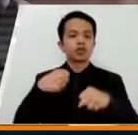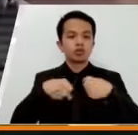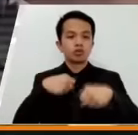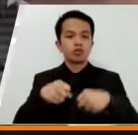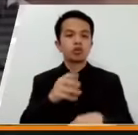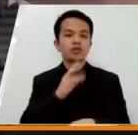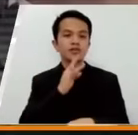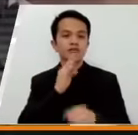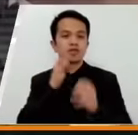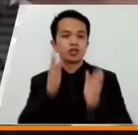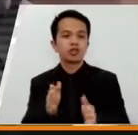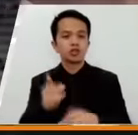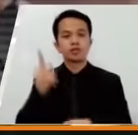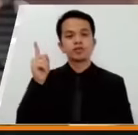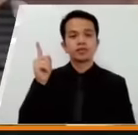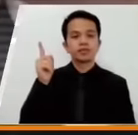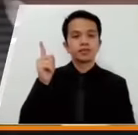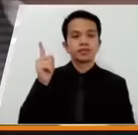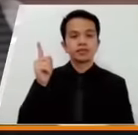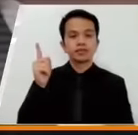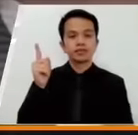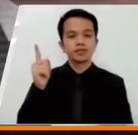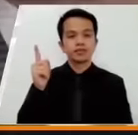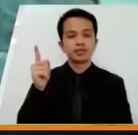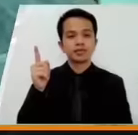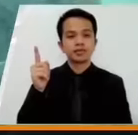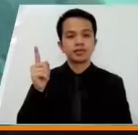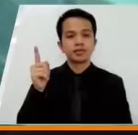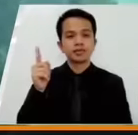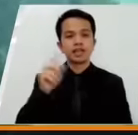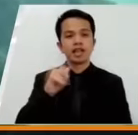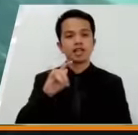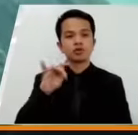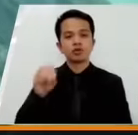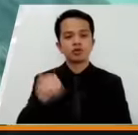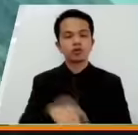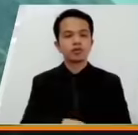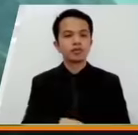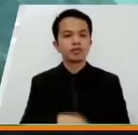si Anton Rojas,